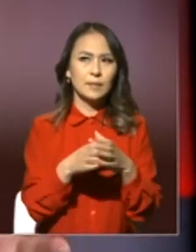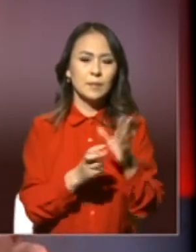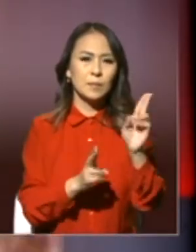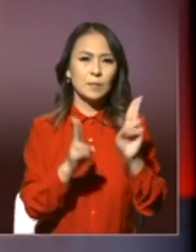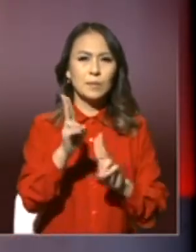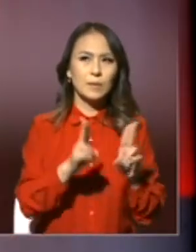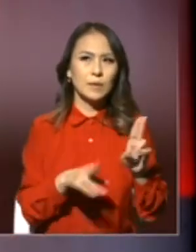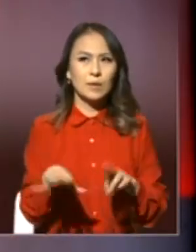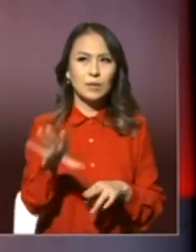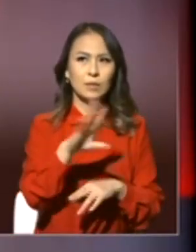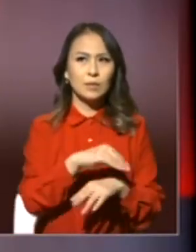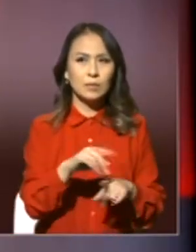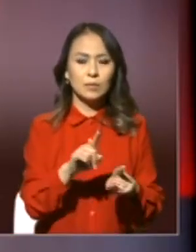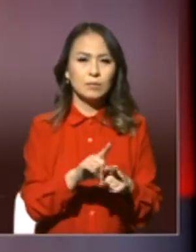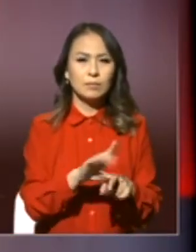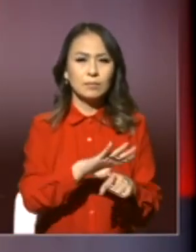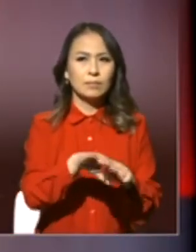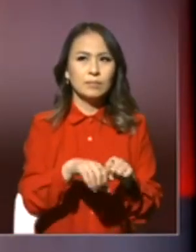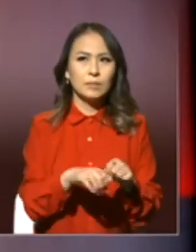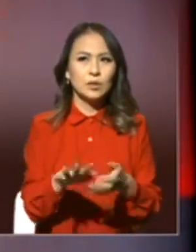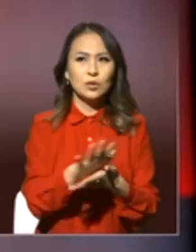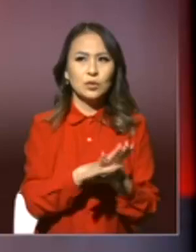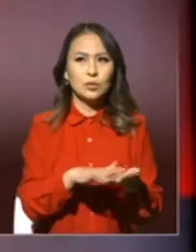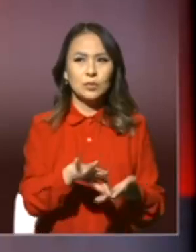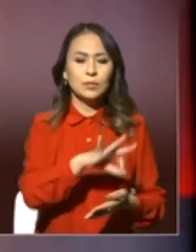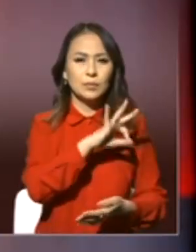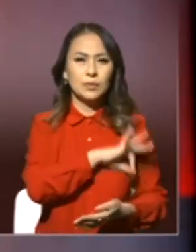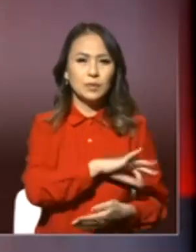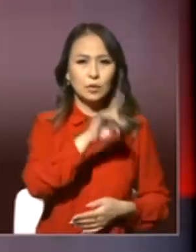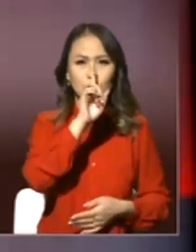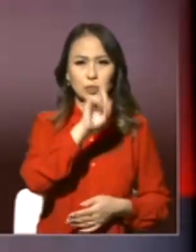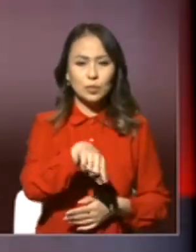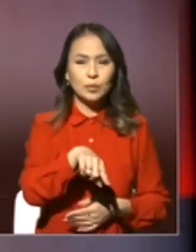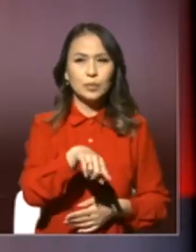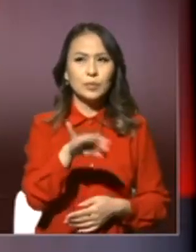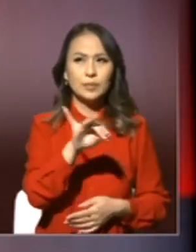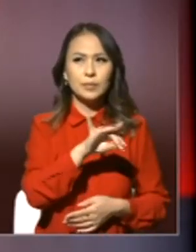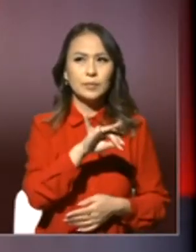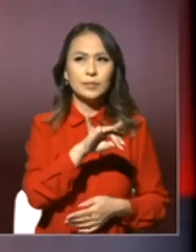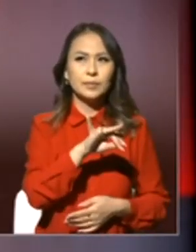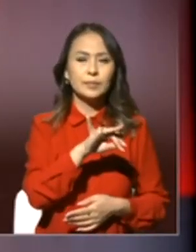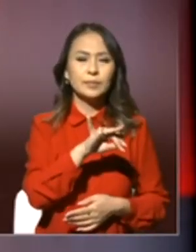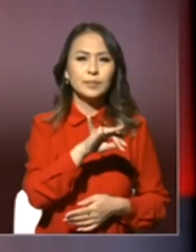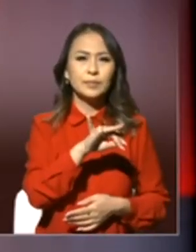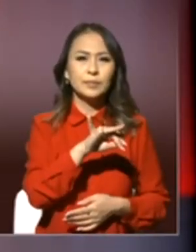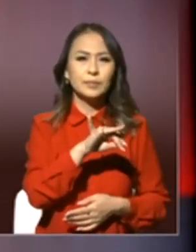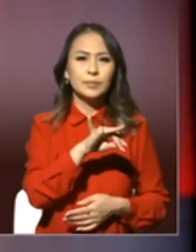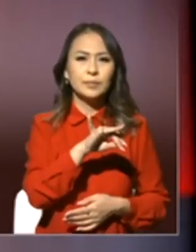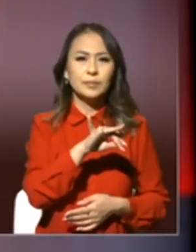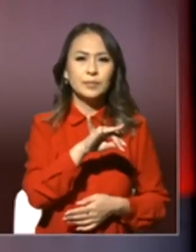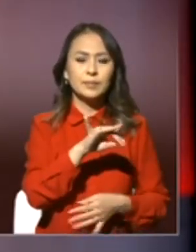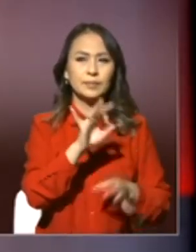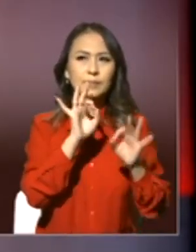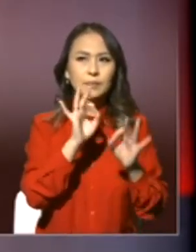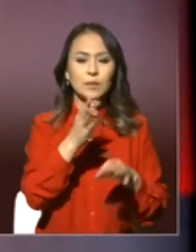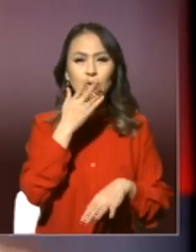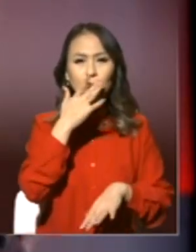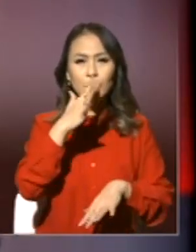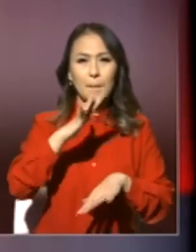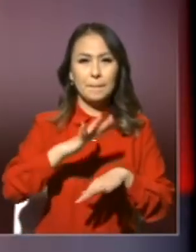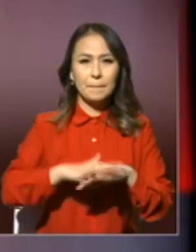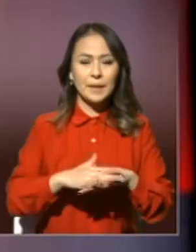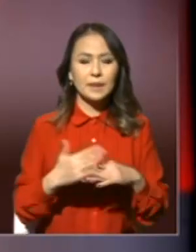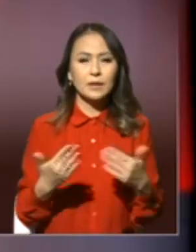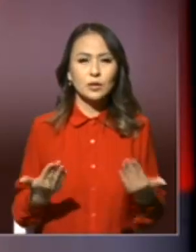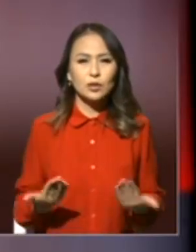механизмдердің барлығы нөл болады. Ешқандай әсері болмайды. Яғни осы жерде мүдделер ұлттық банкпен